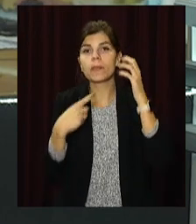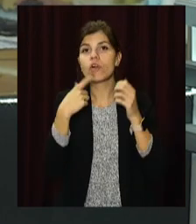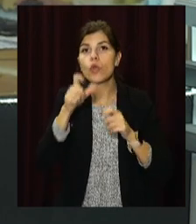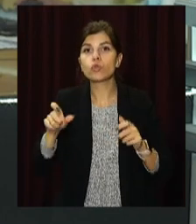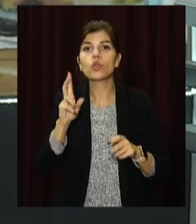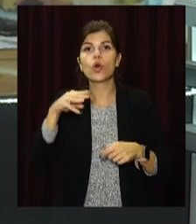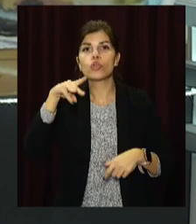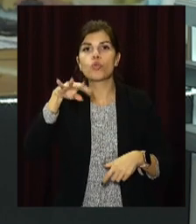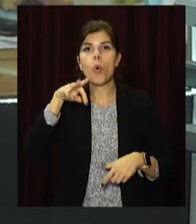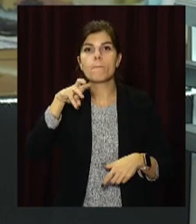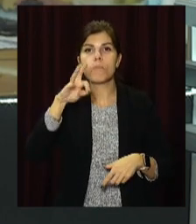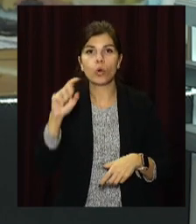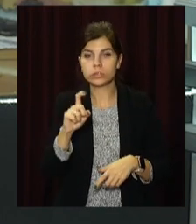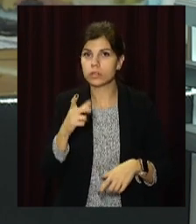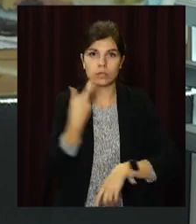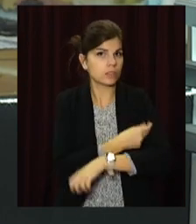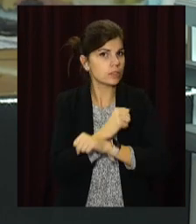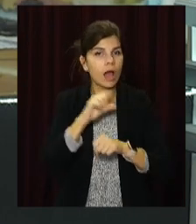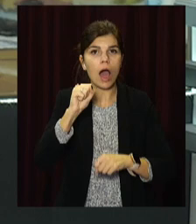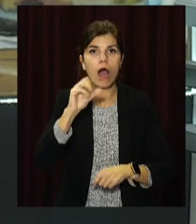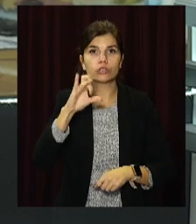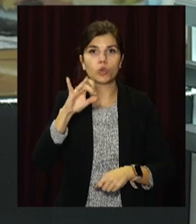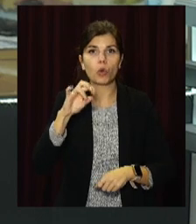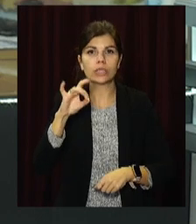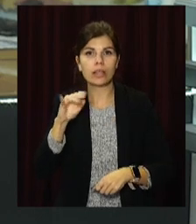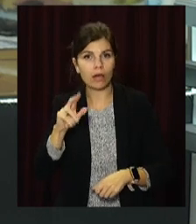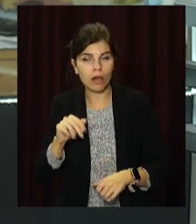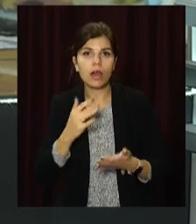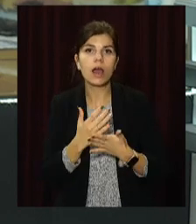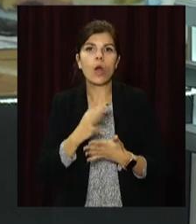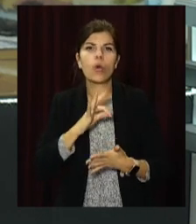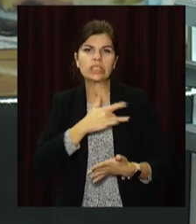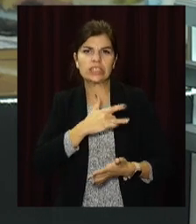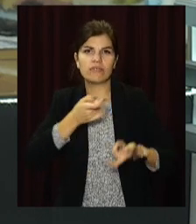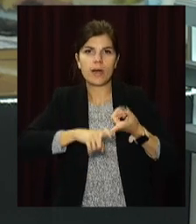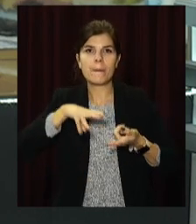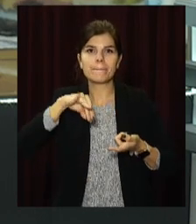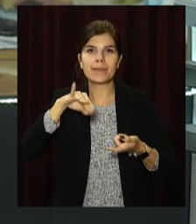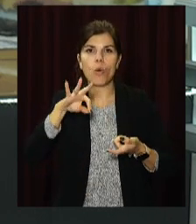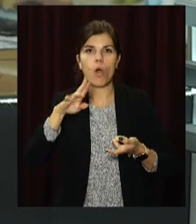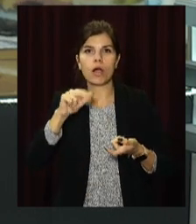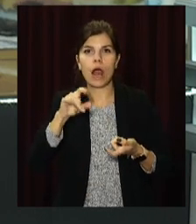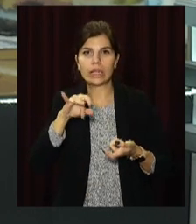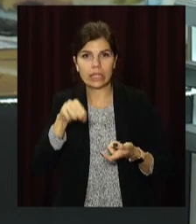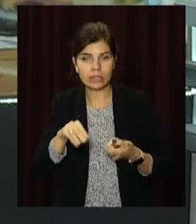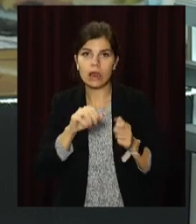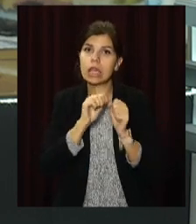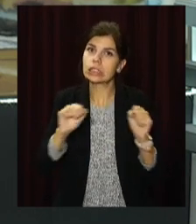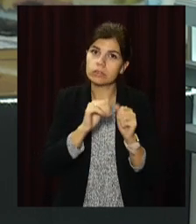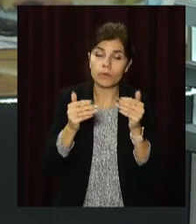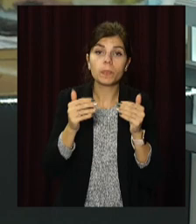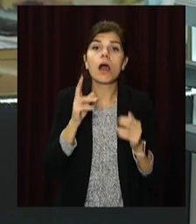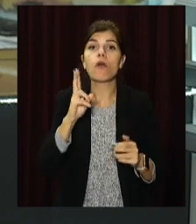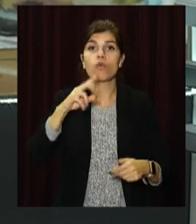людям з тромбозами протипоказана вакцина AstraZeneca, при міокардиті не можна використовувати Pfizer і Moderna. А для тих, у